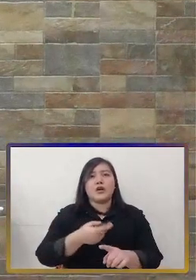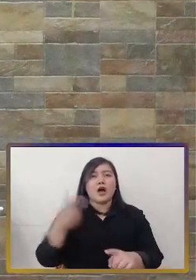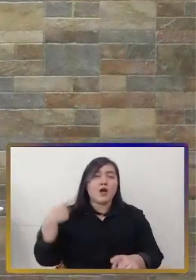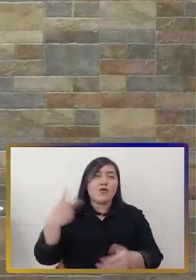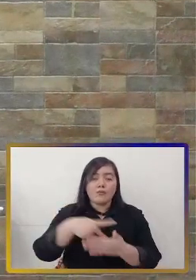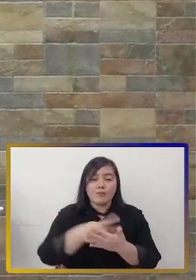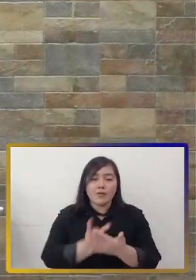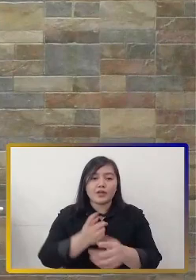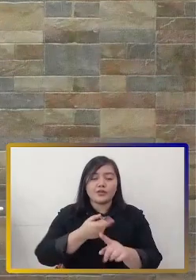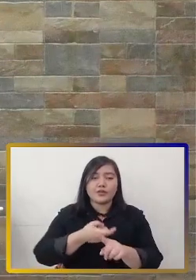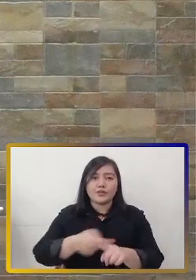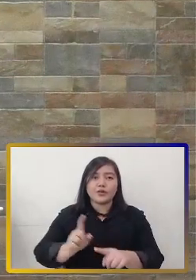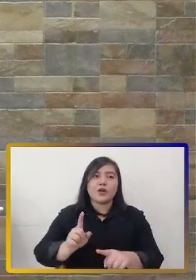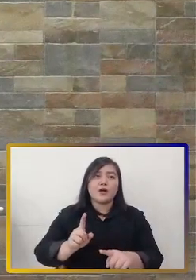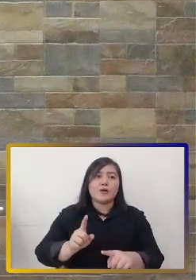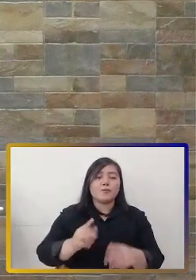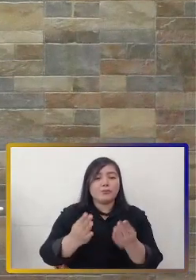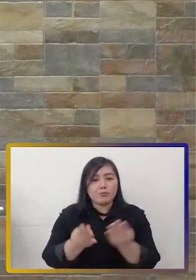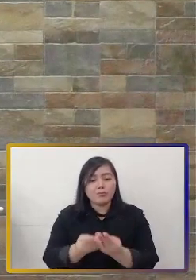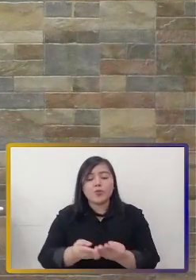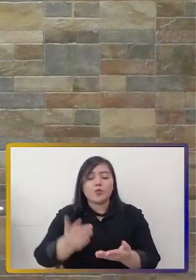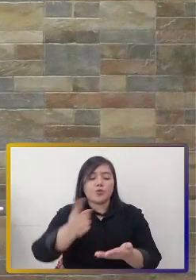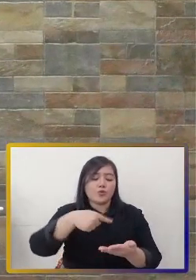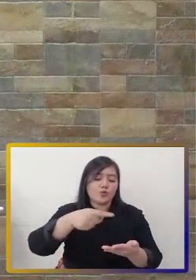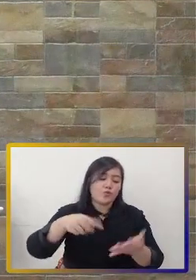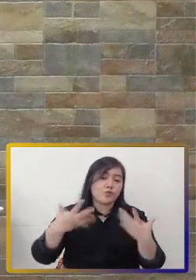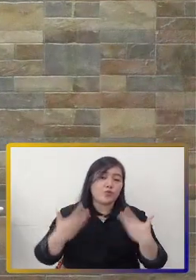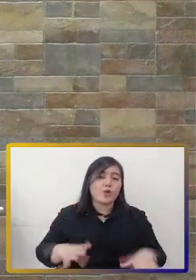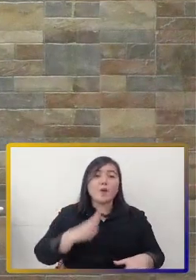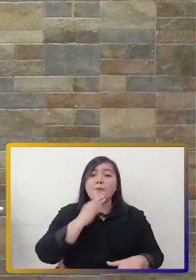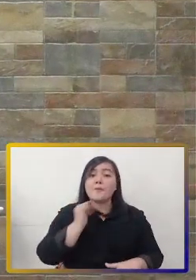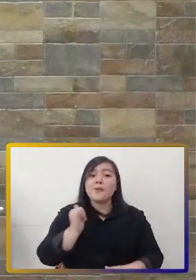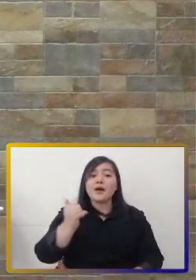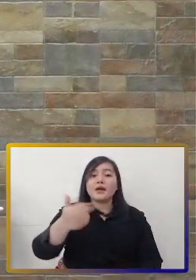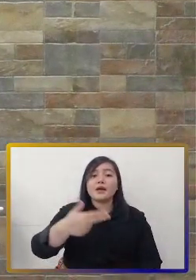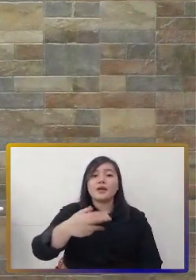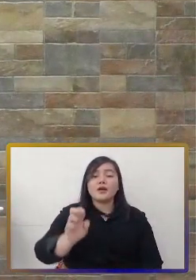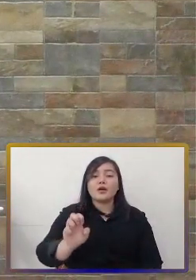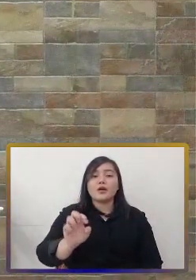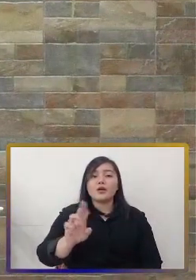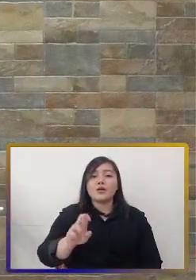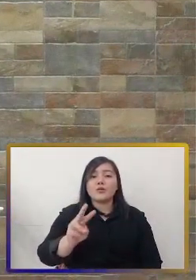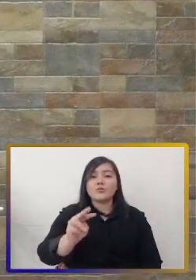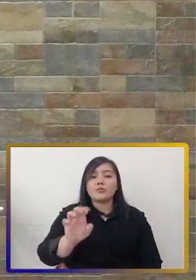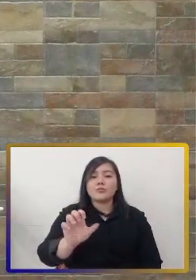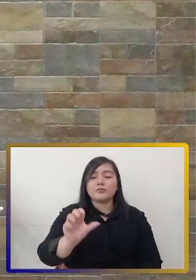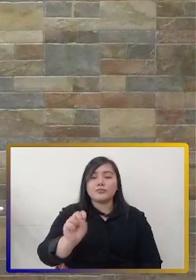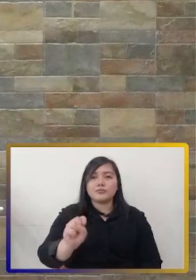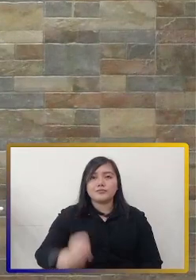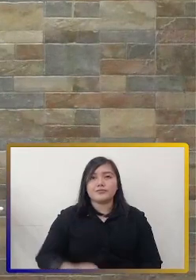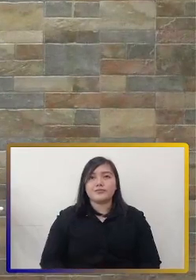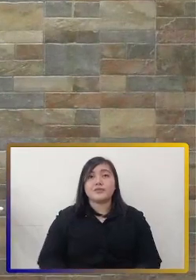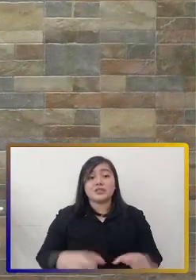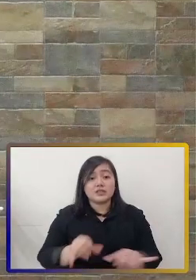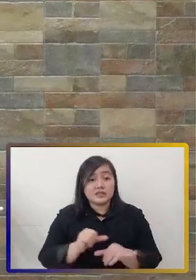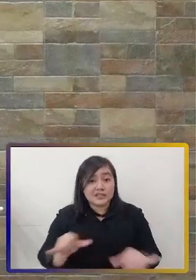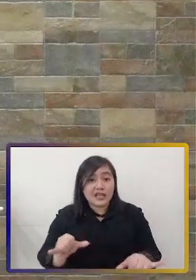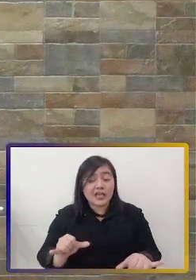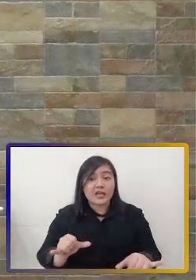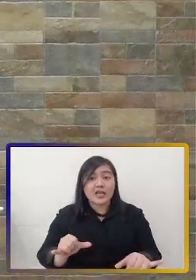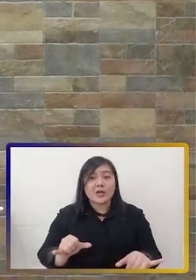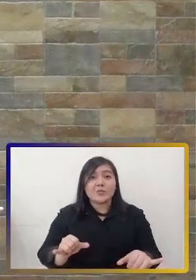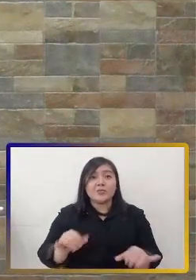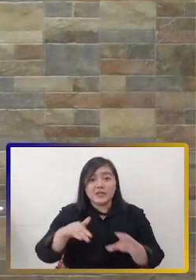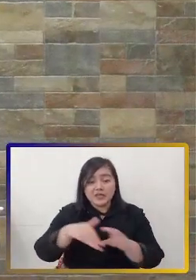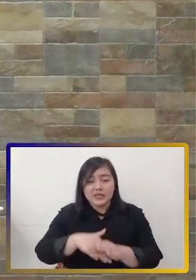itong si Hermes, mga kapatid, ay present and even addressed na kasama sa sulat ni Apostle Paul